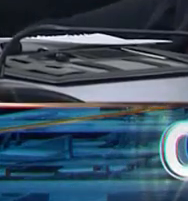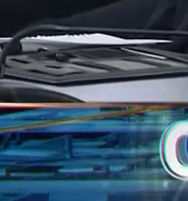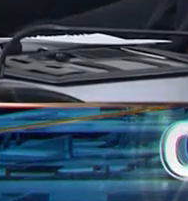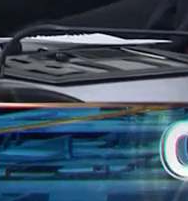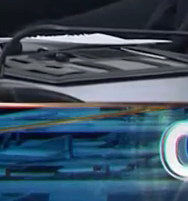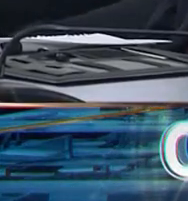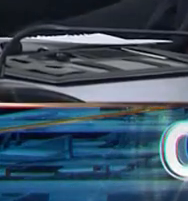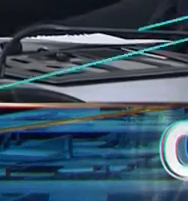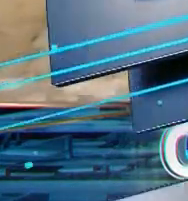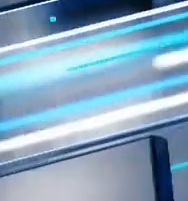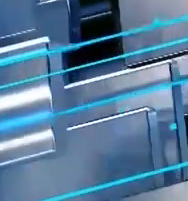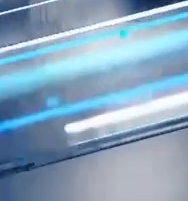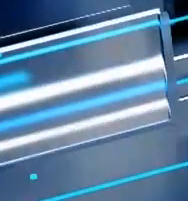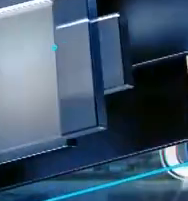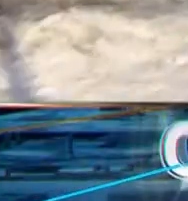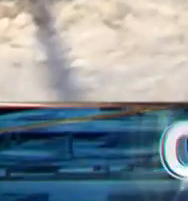области.